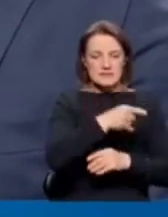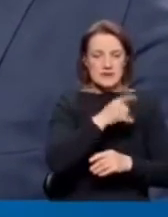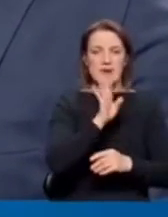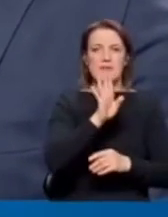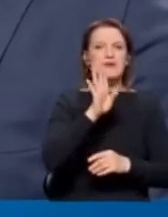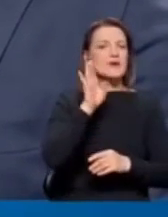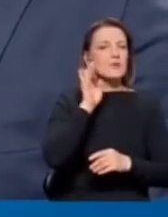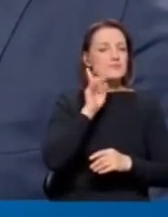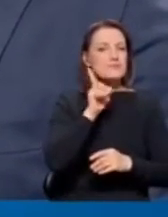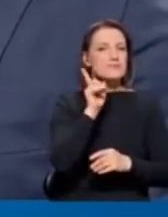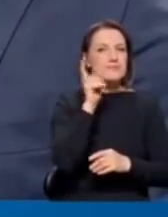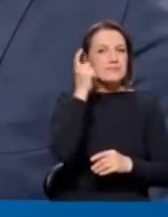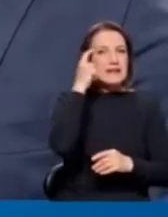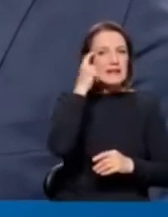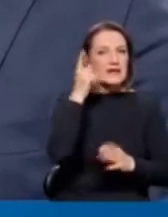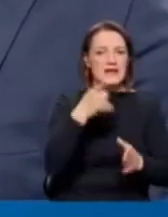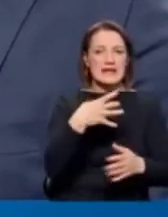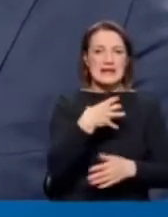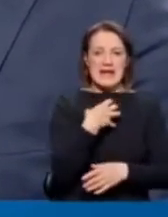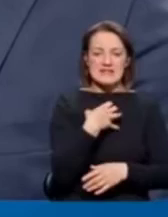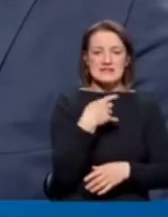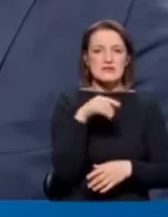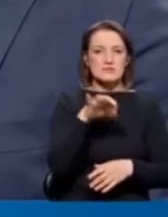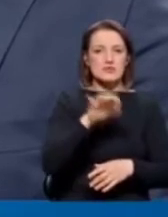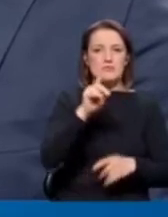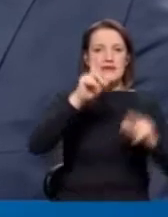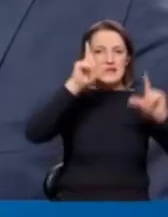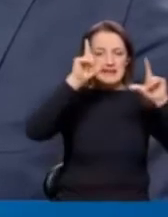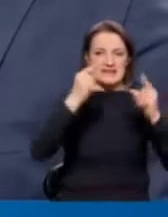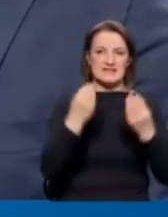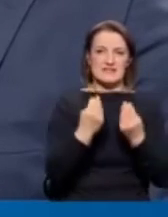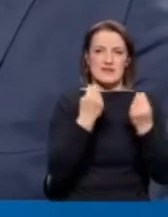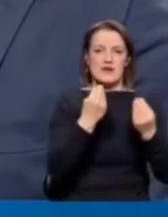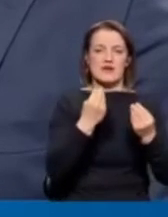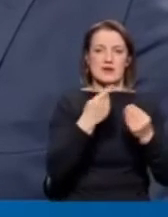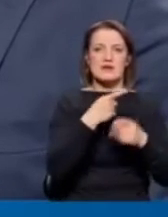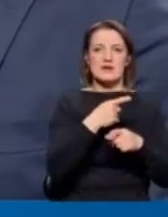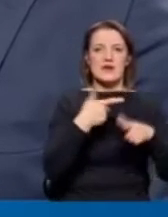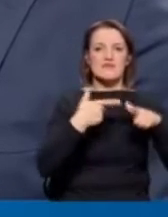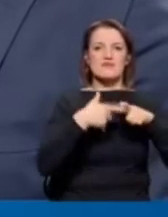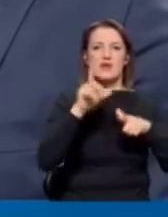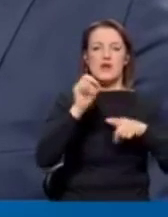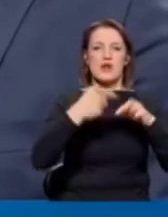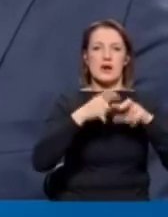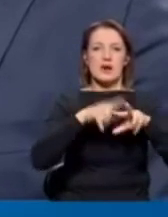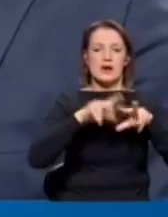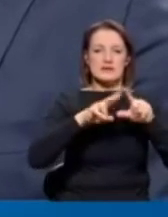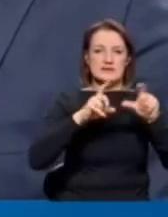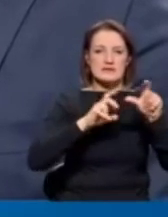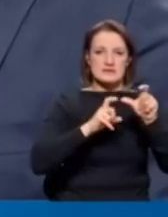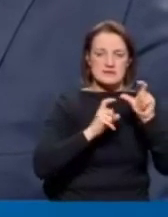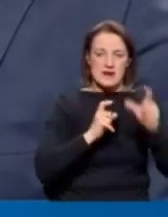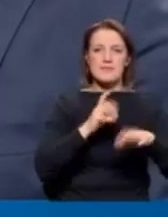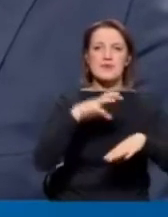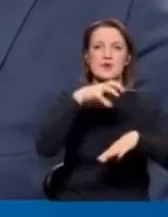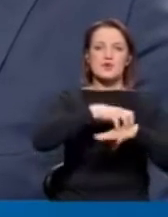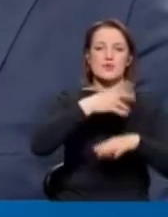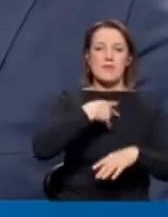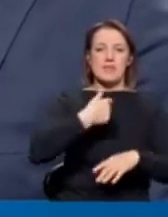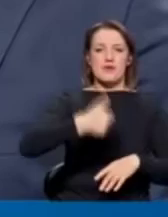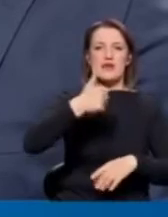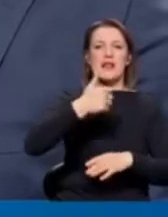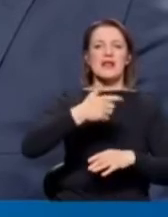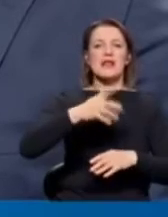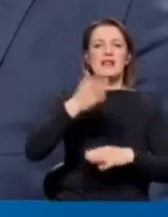Doğan Şentürk Bir kulis bilgisi tenisi Bugün bir fotoğraf vereceksin floransa'da belediye başkanı belediye başkanı belediye başkanı